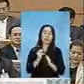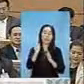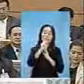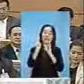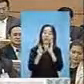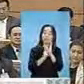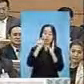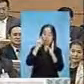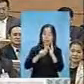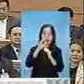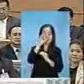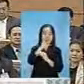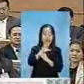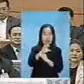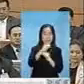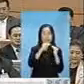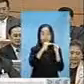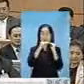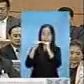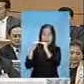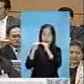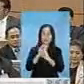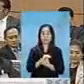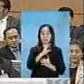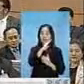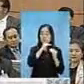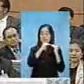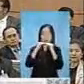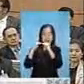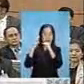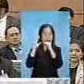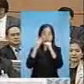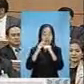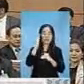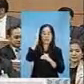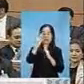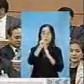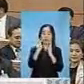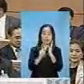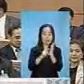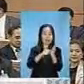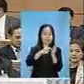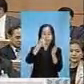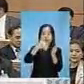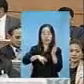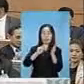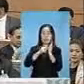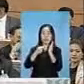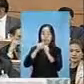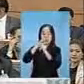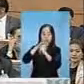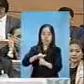มีบังคับใช้อย่างเสมอภาคเท่าเทียมถ้ามีบังคับใช้ไม่เสมอภาคเท่าเทียมเขาไม่เรียกกฎหมายเขาเรียกกฎหัวครับท่าน